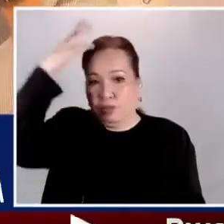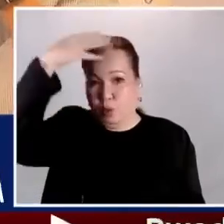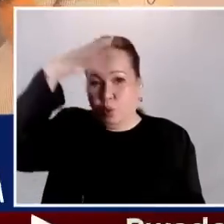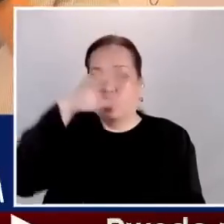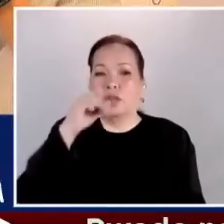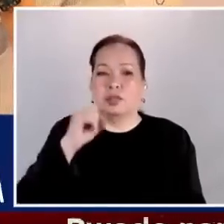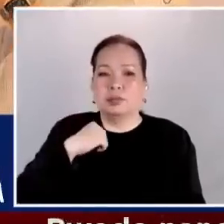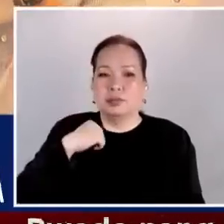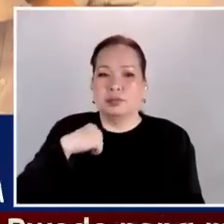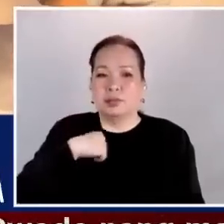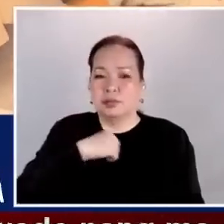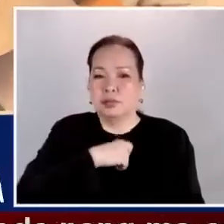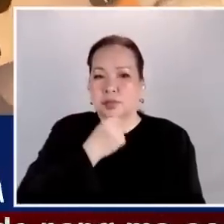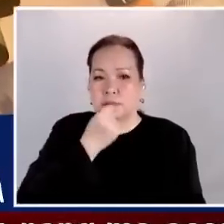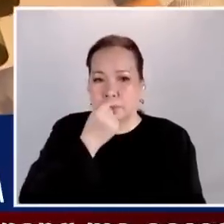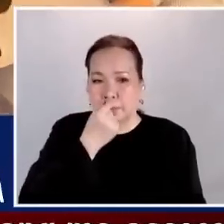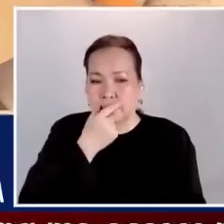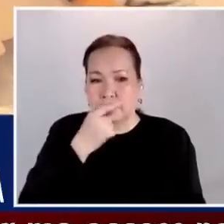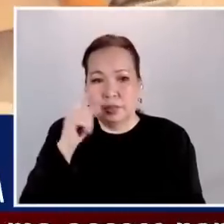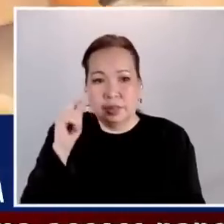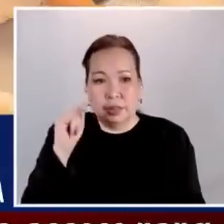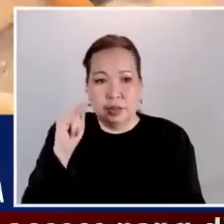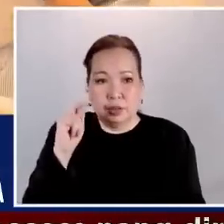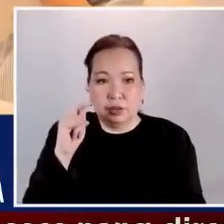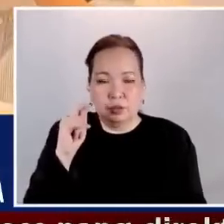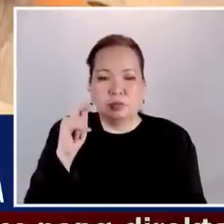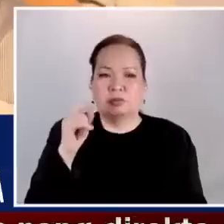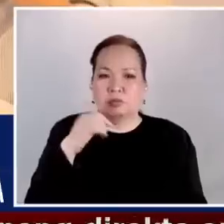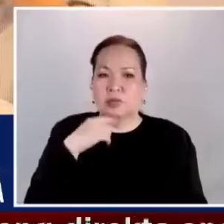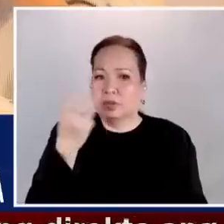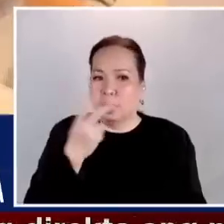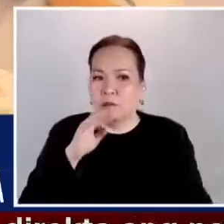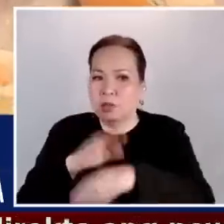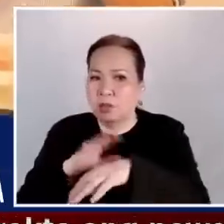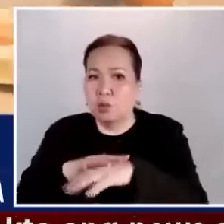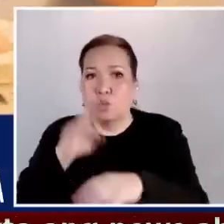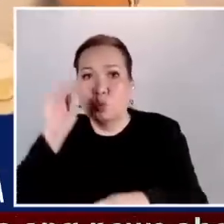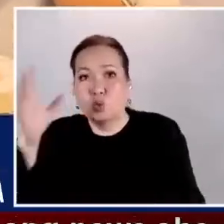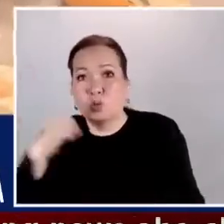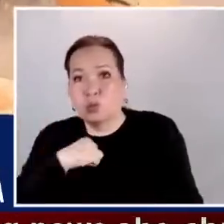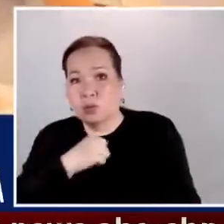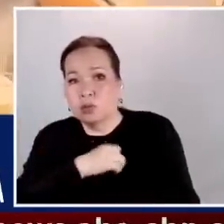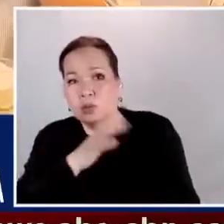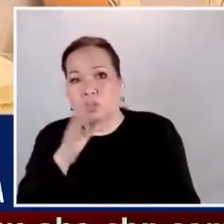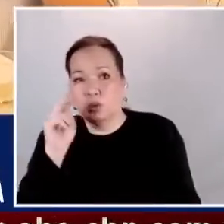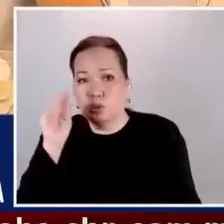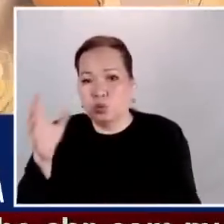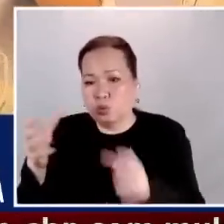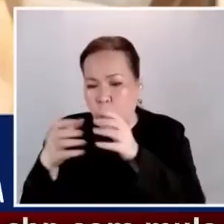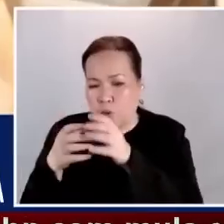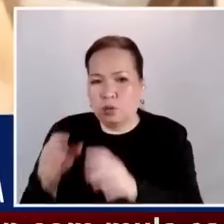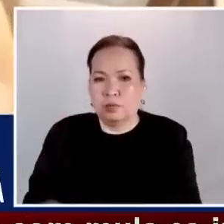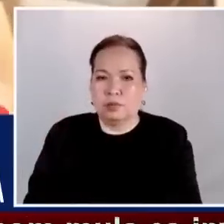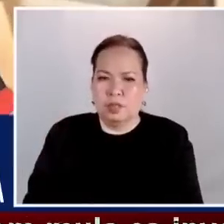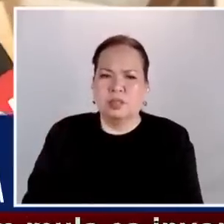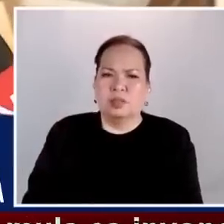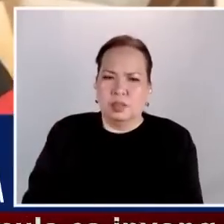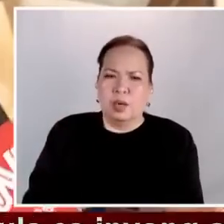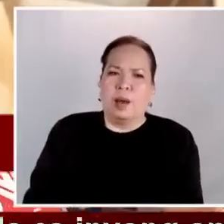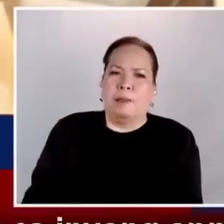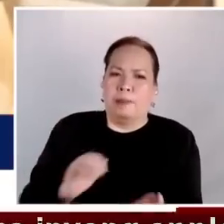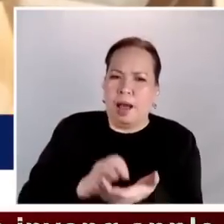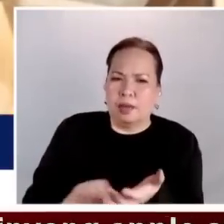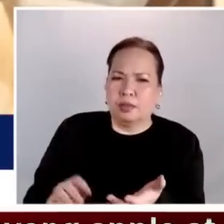III. May paalala ang dalawang veteranong senador sa mga bagong senador at sa bagong minorya. Practice due